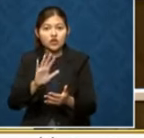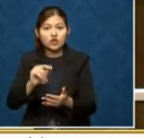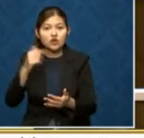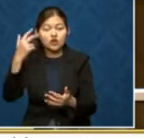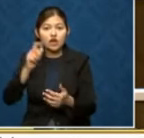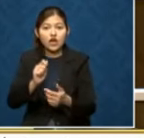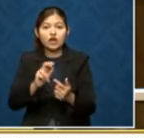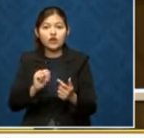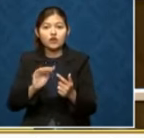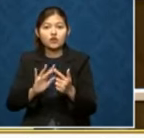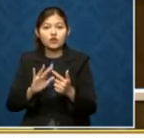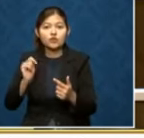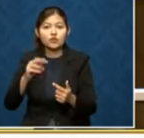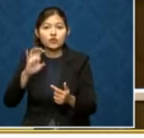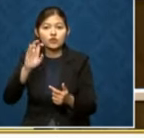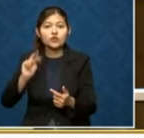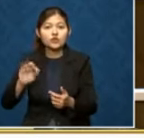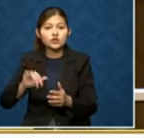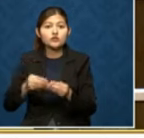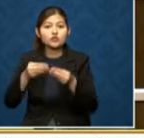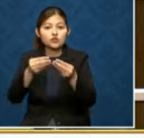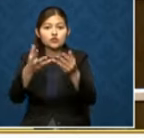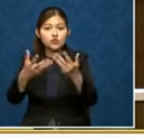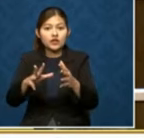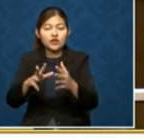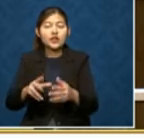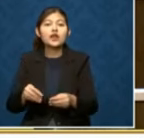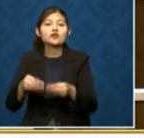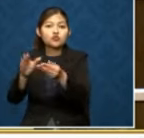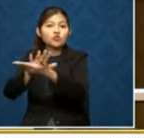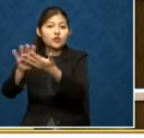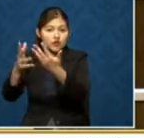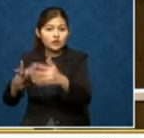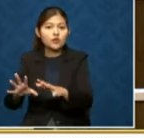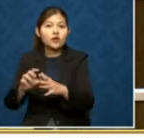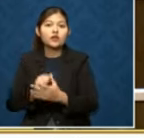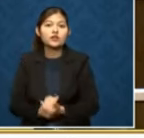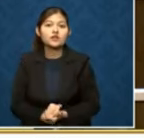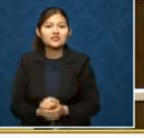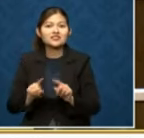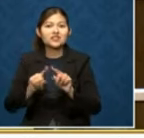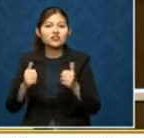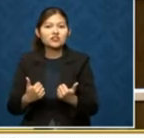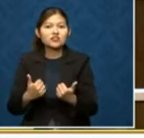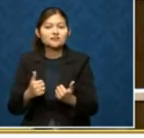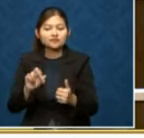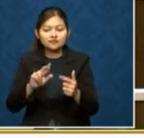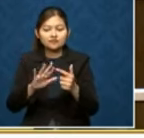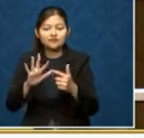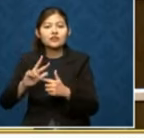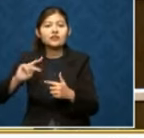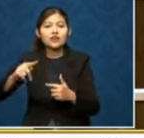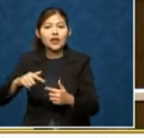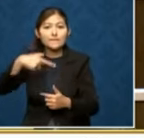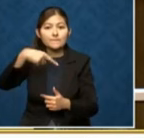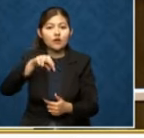รกุลวันนี้ก็ส่งไปถึงท่านประธานสภาเป็นที่เรียบร้อยแล้วแต่ติดที่ว่าร่างนี้เป็นร่างพระรา